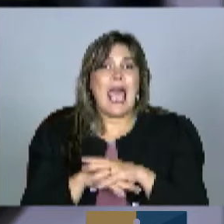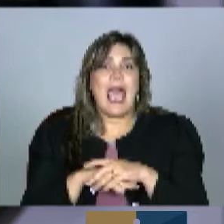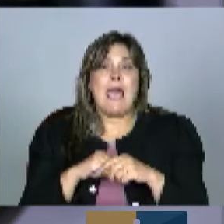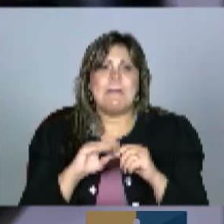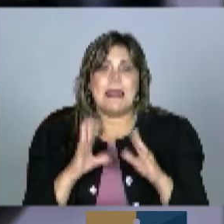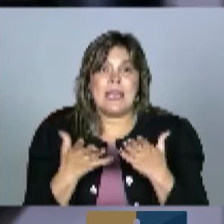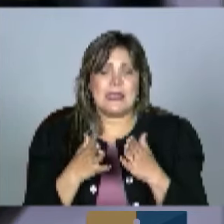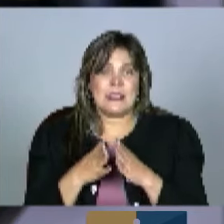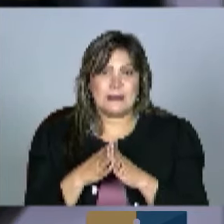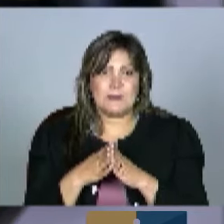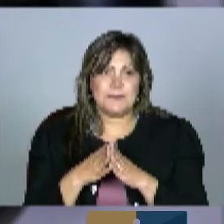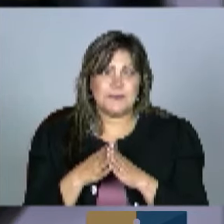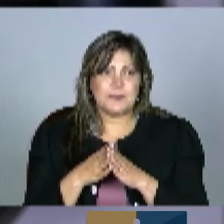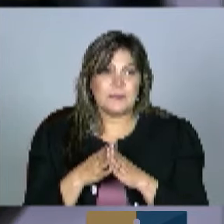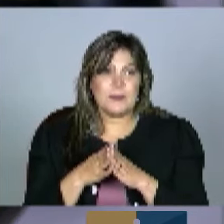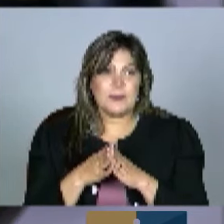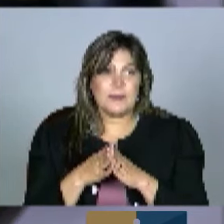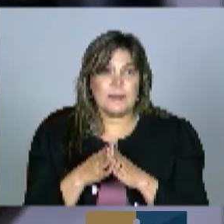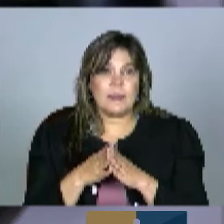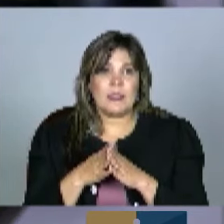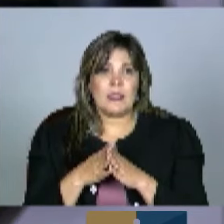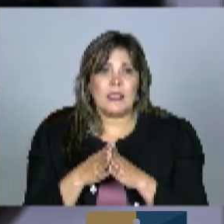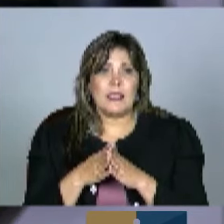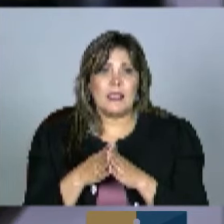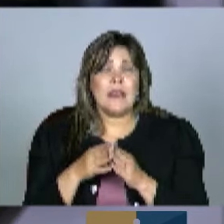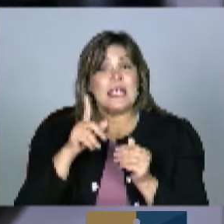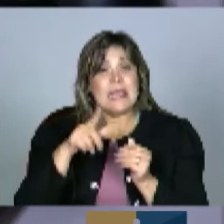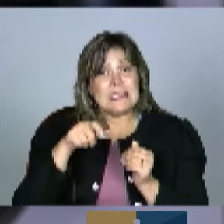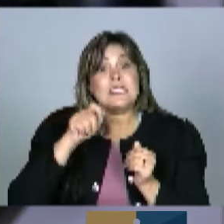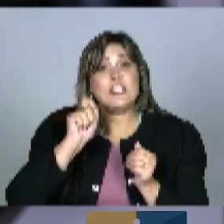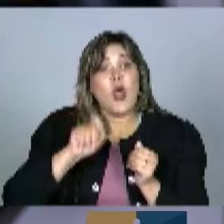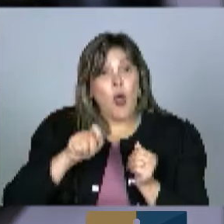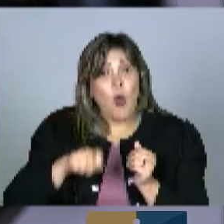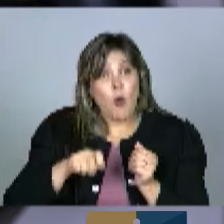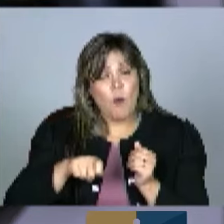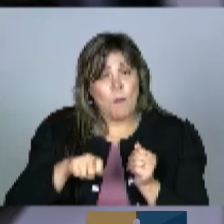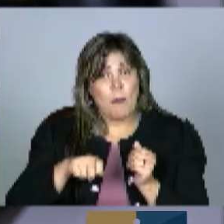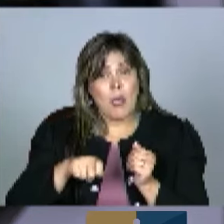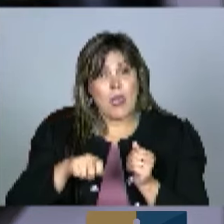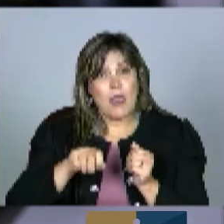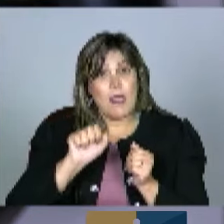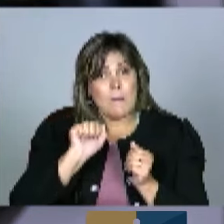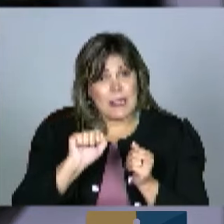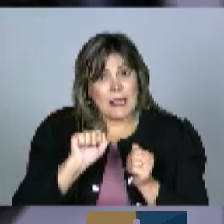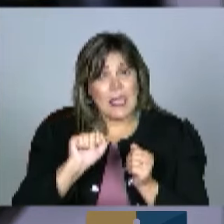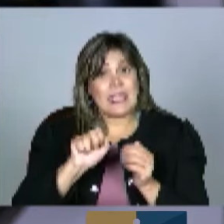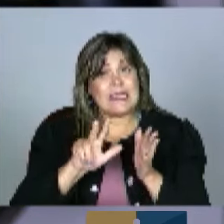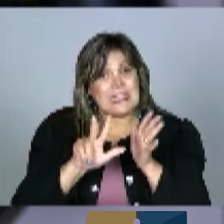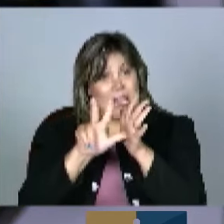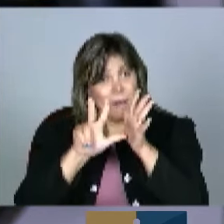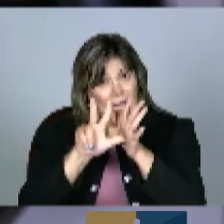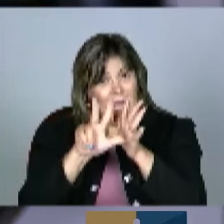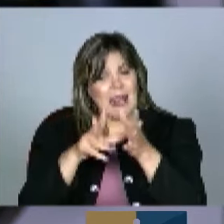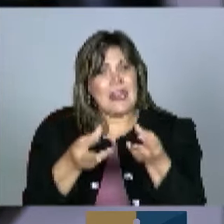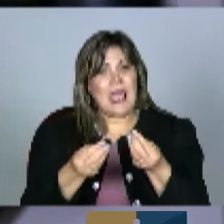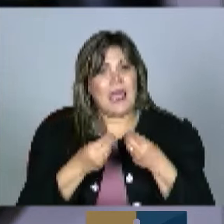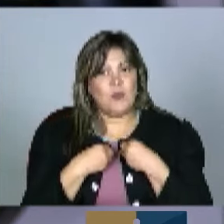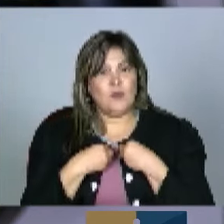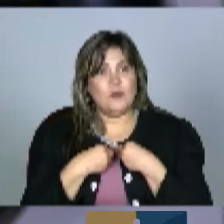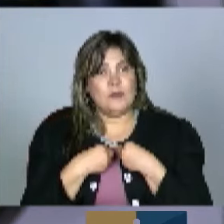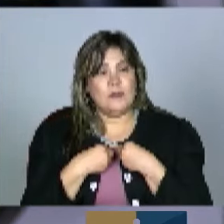يعني اقمن ازاي ان انا اخد حق الاداره حر حكم قضائي لصالحك اه لتسليم المحل للمدعي